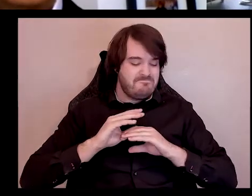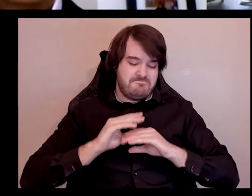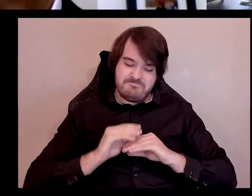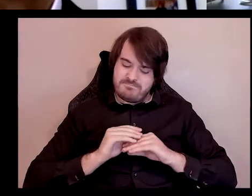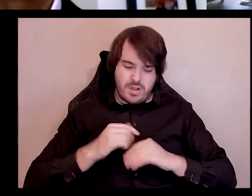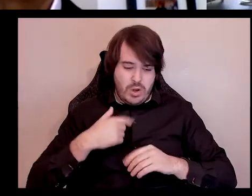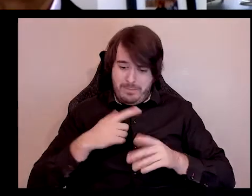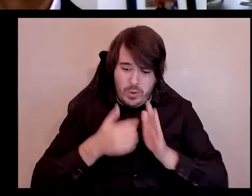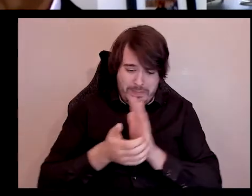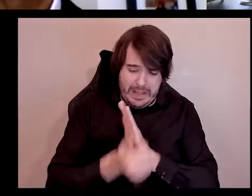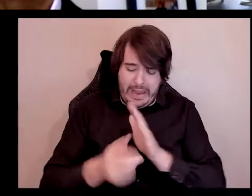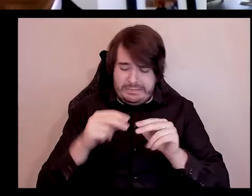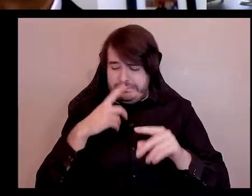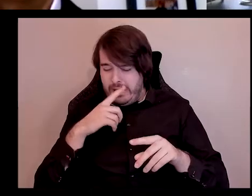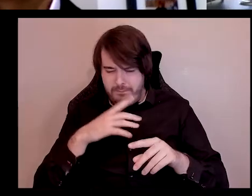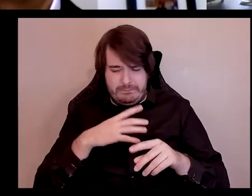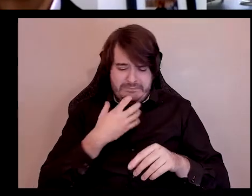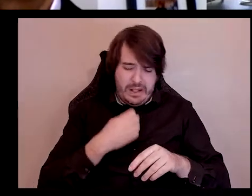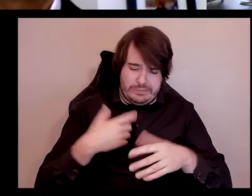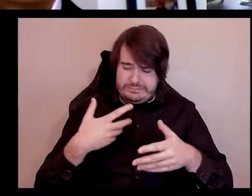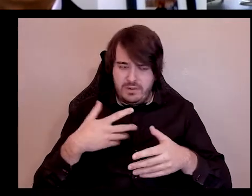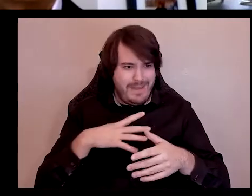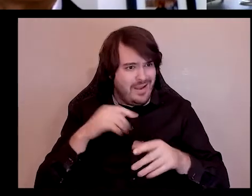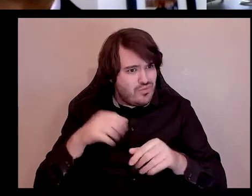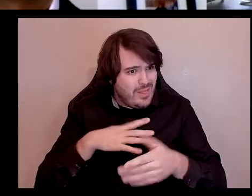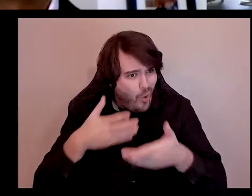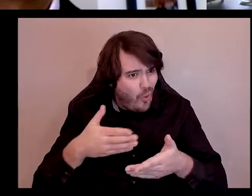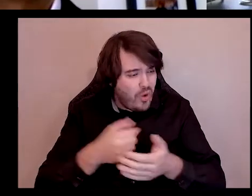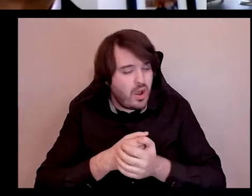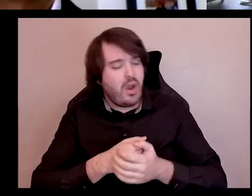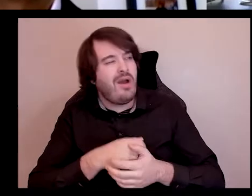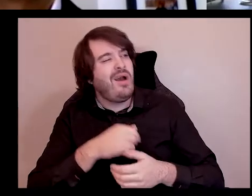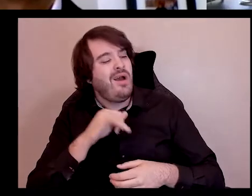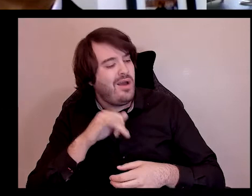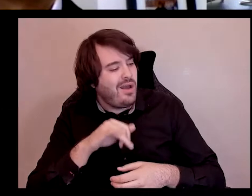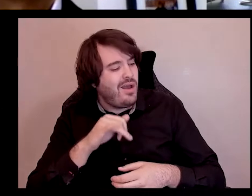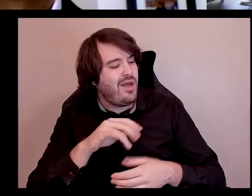soi. Oh. Le manque de confiance en ses compétences et en ses valeurs.